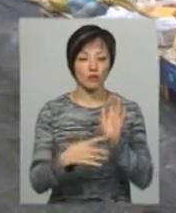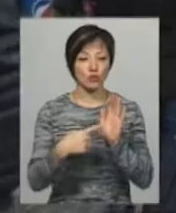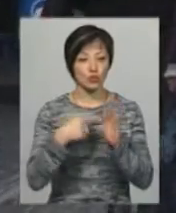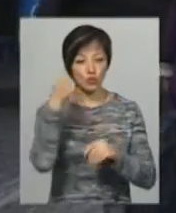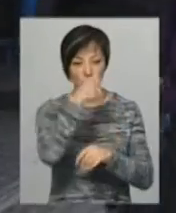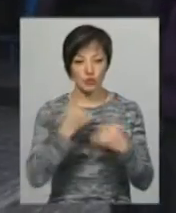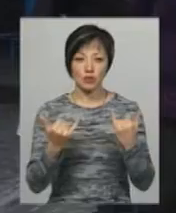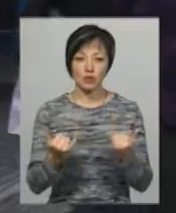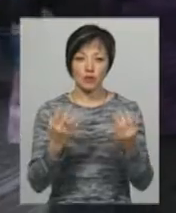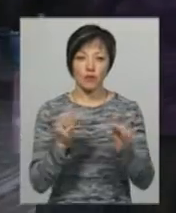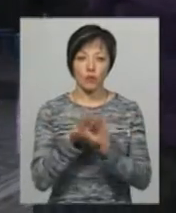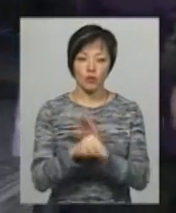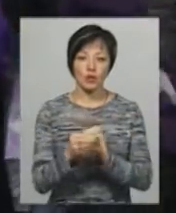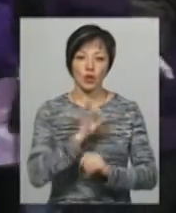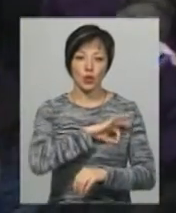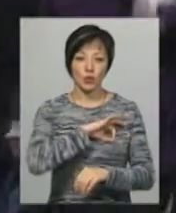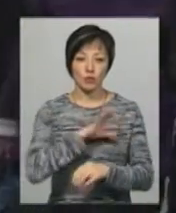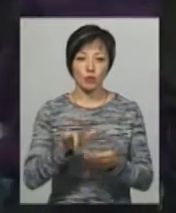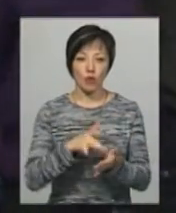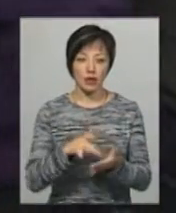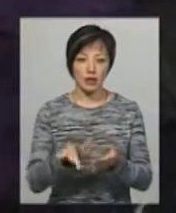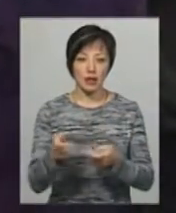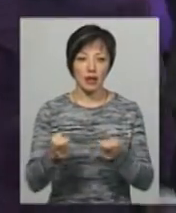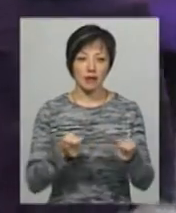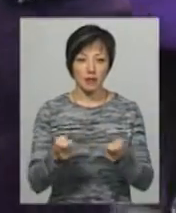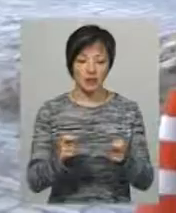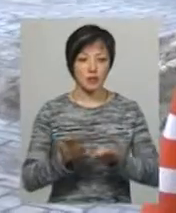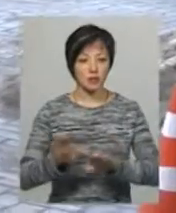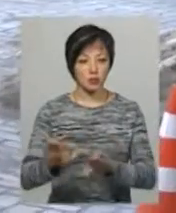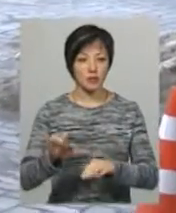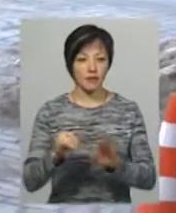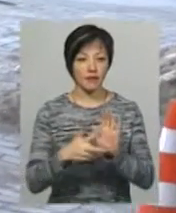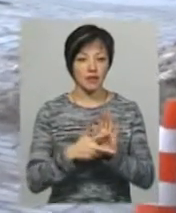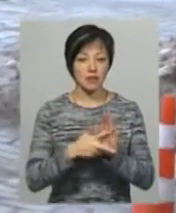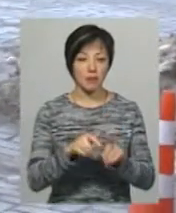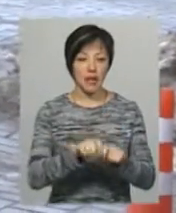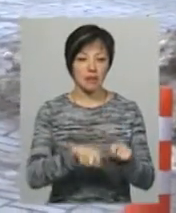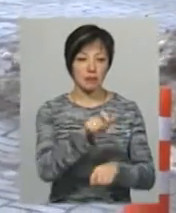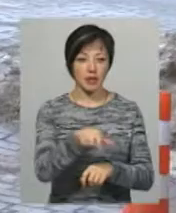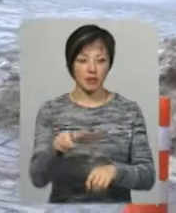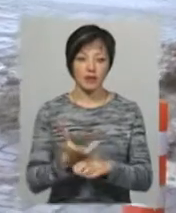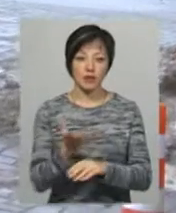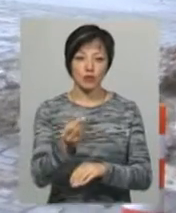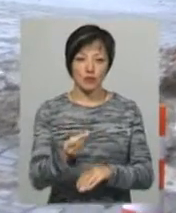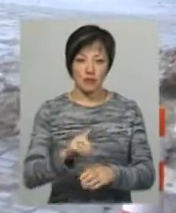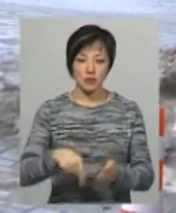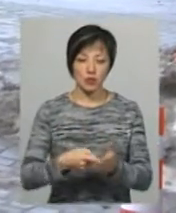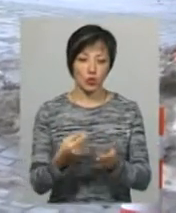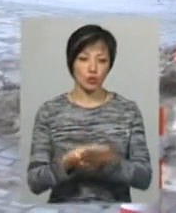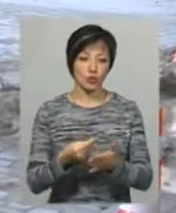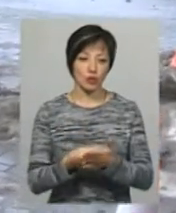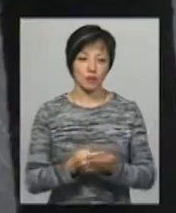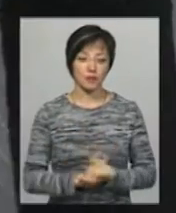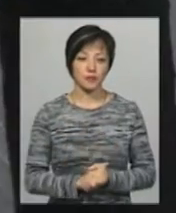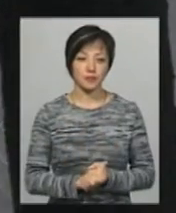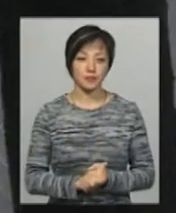році. На сьогодні до її складу входить юрист, бухгалтер, керівник, заступник і 8 інспекторів. Фінансується муніципальна дружина з міського